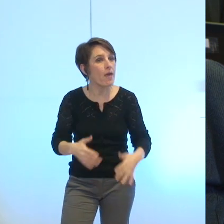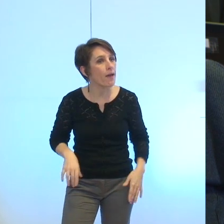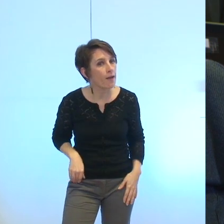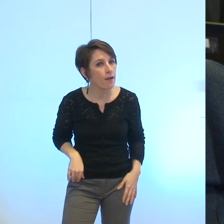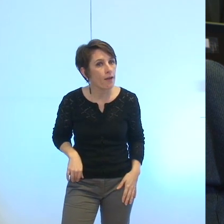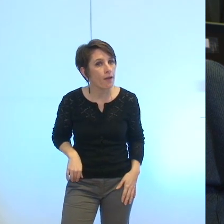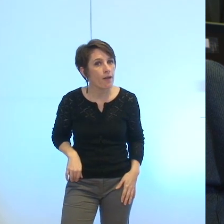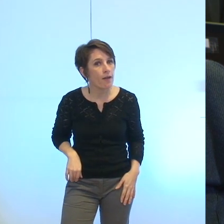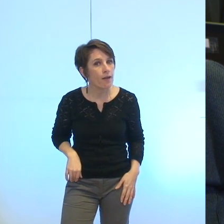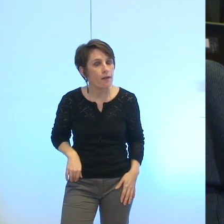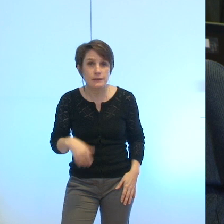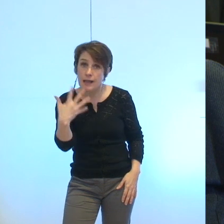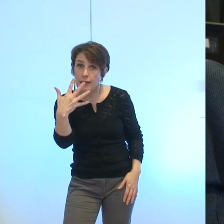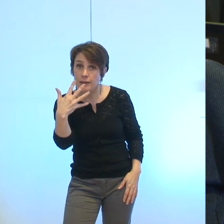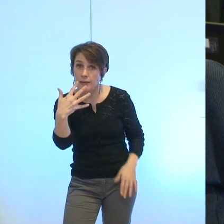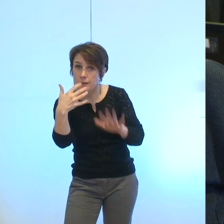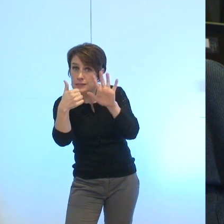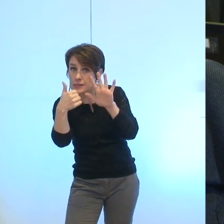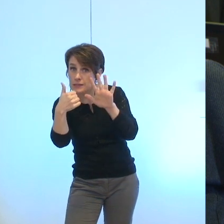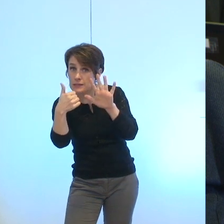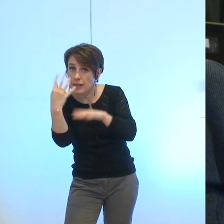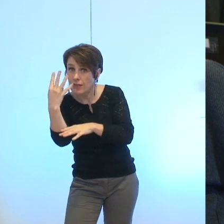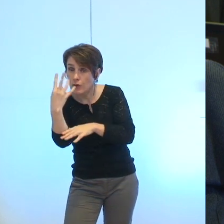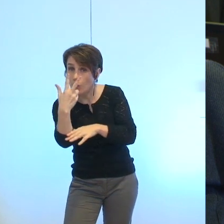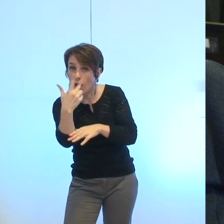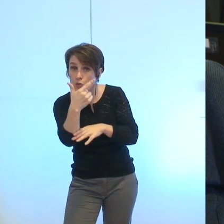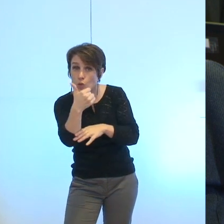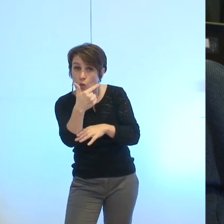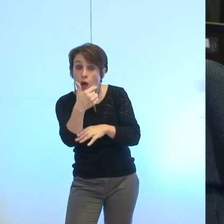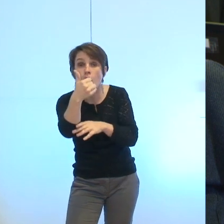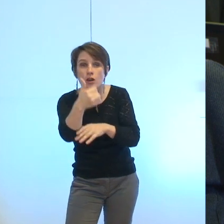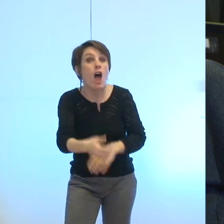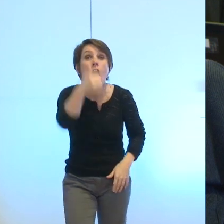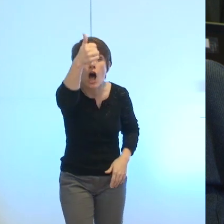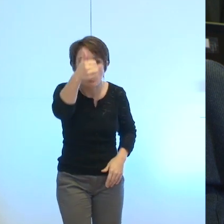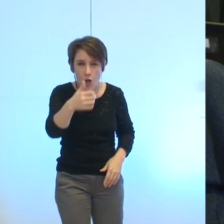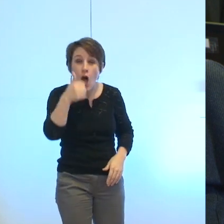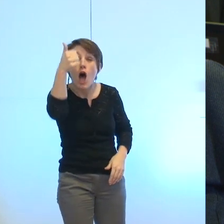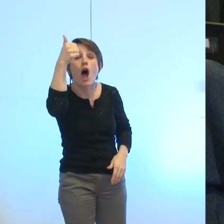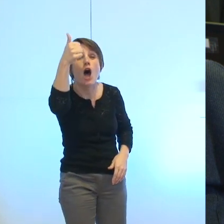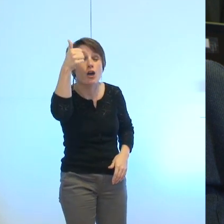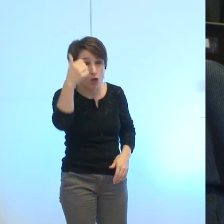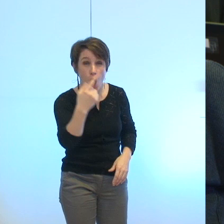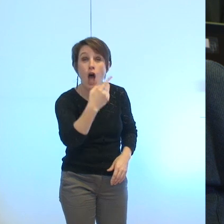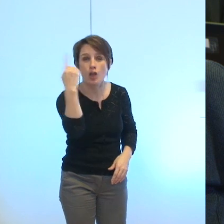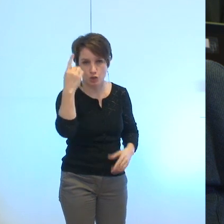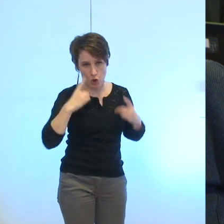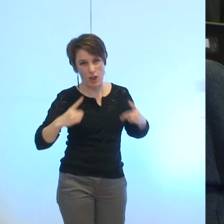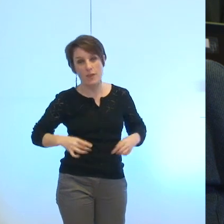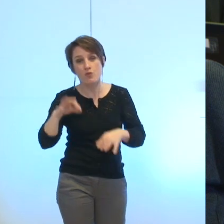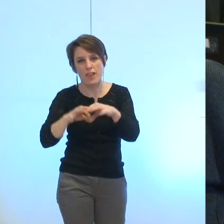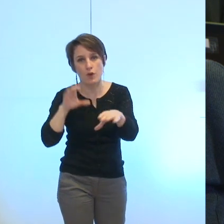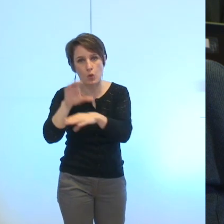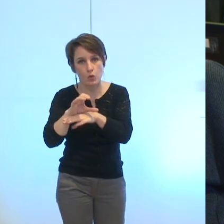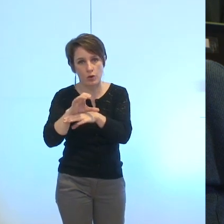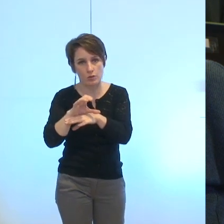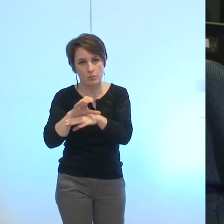finance 5 6 4 3 2 1 1 un seul combien l'ont